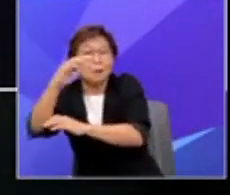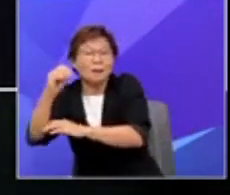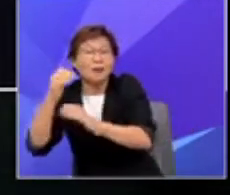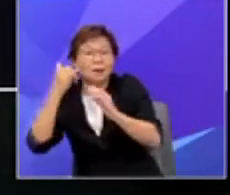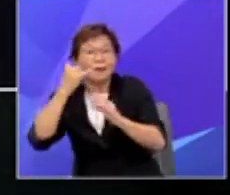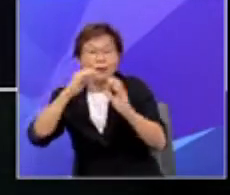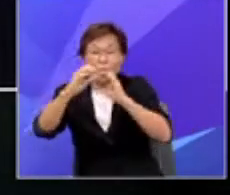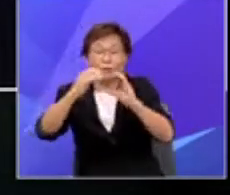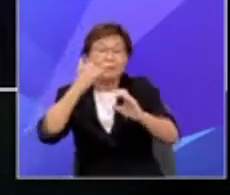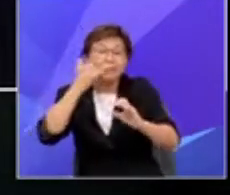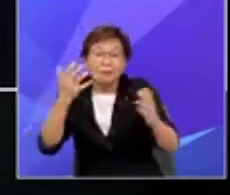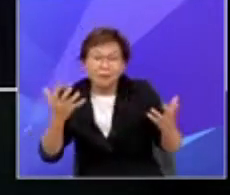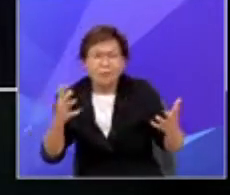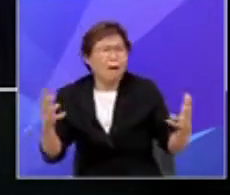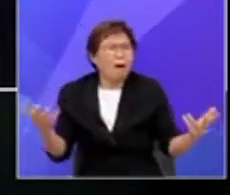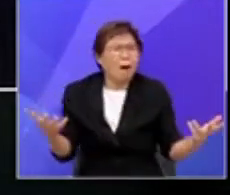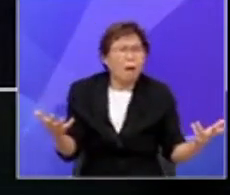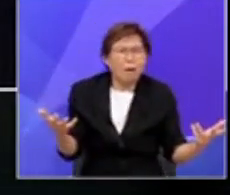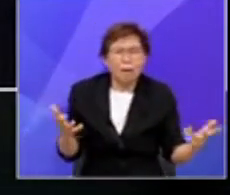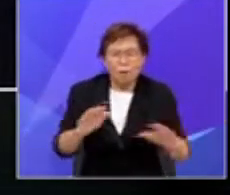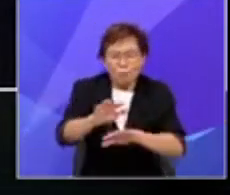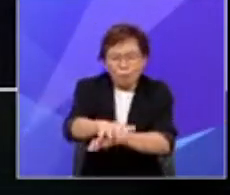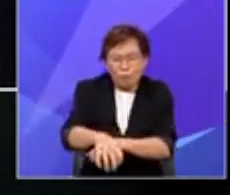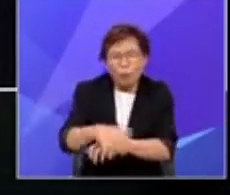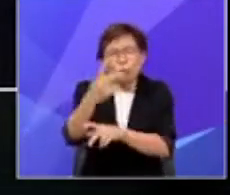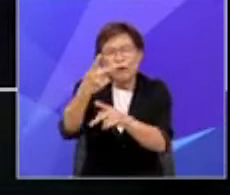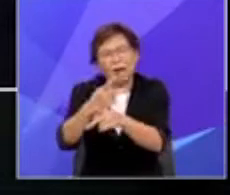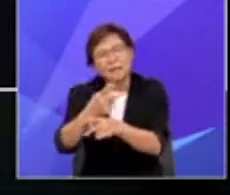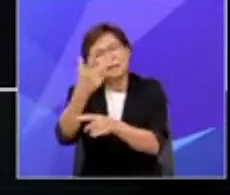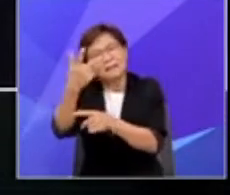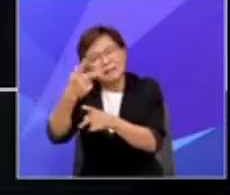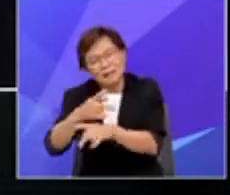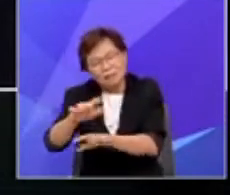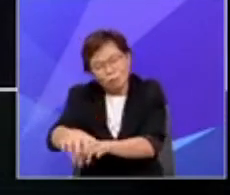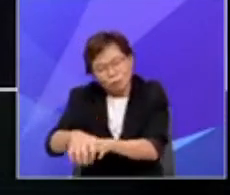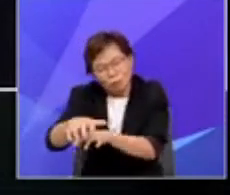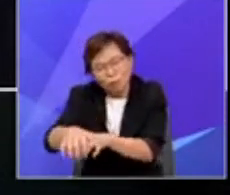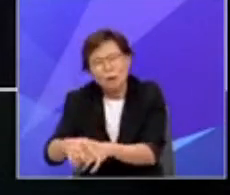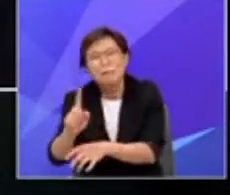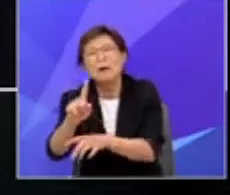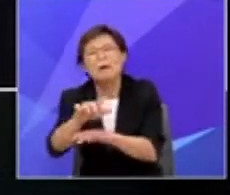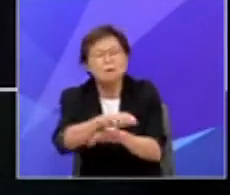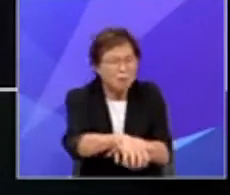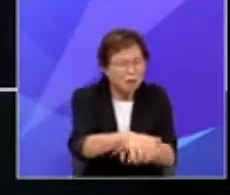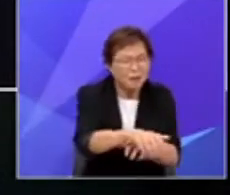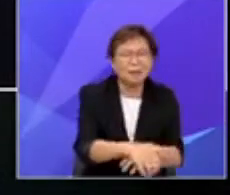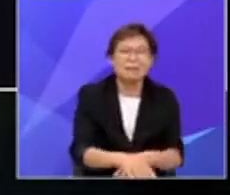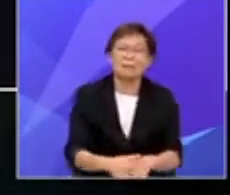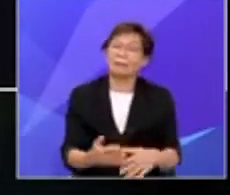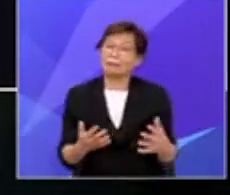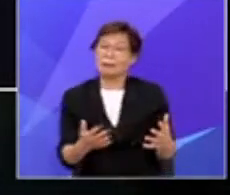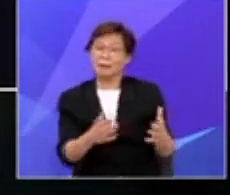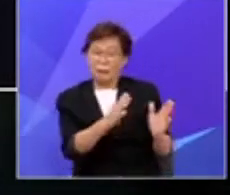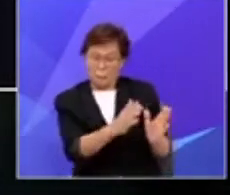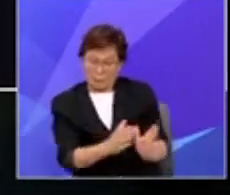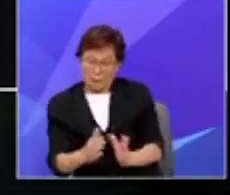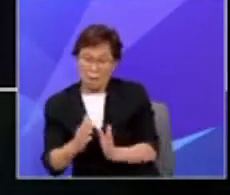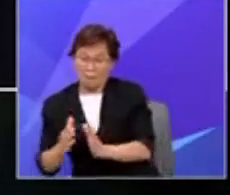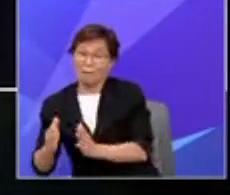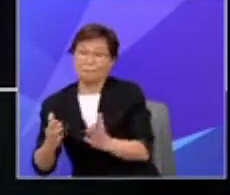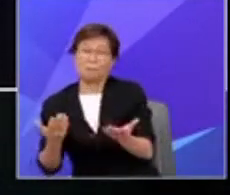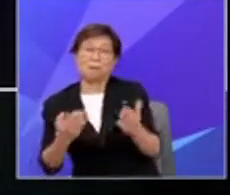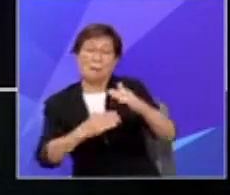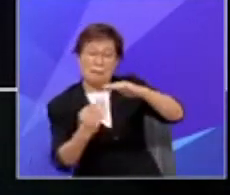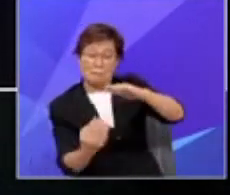itu tidak memikirkan kalau jalan-jalan lagi dekorindo tinggal di tahun gitu jadi Hai Onden fisik premium sebenarnya